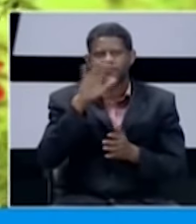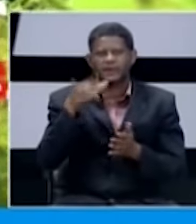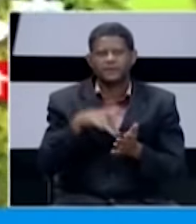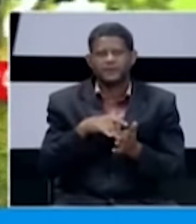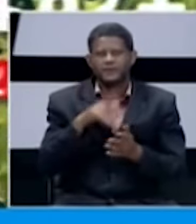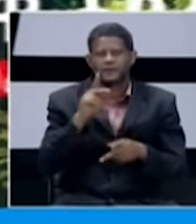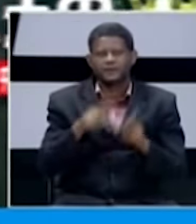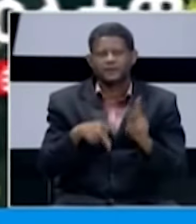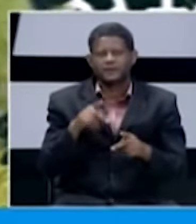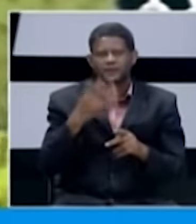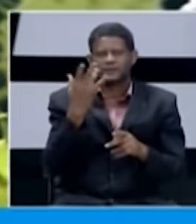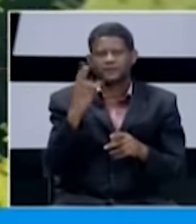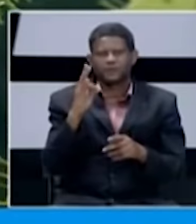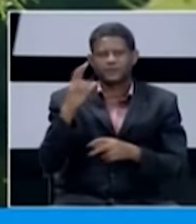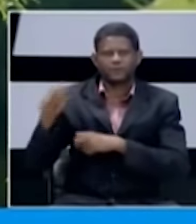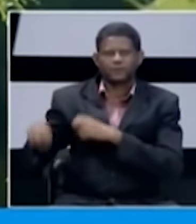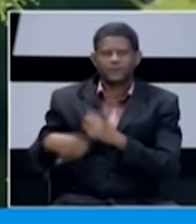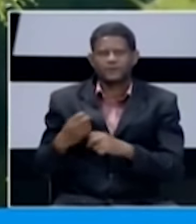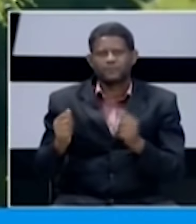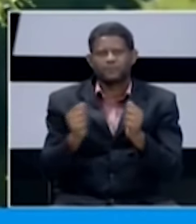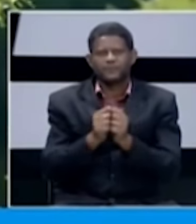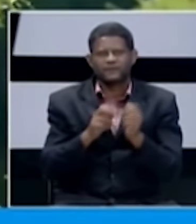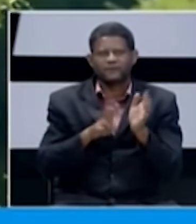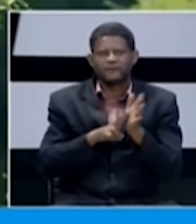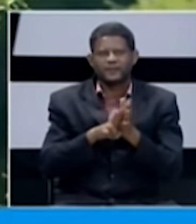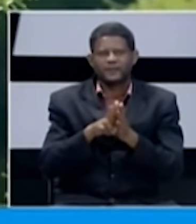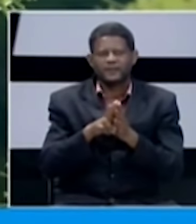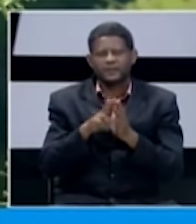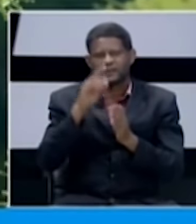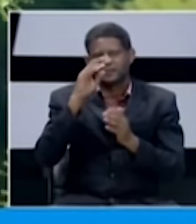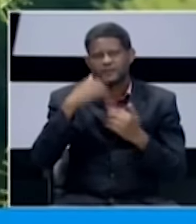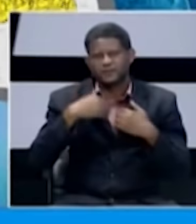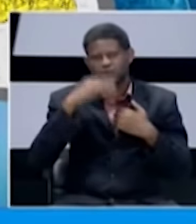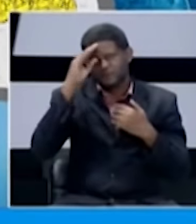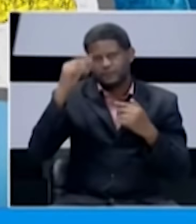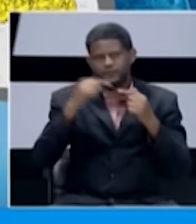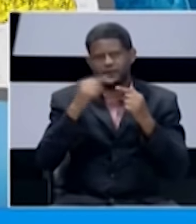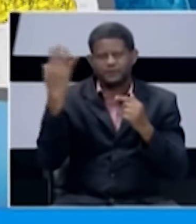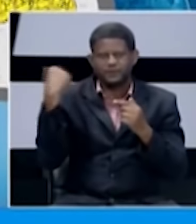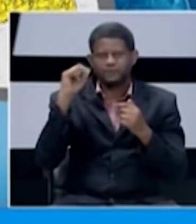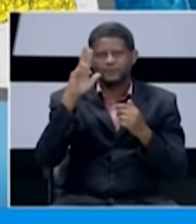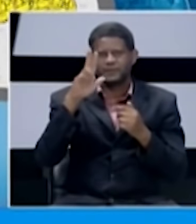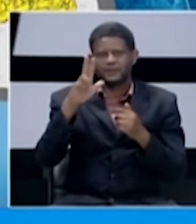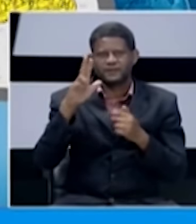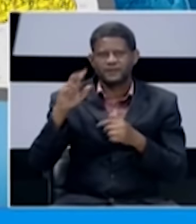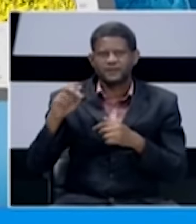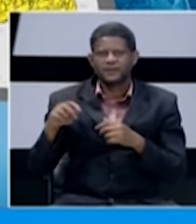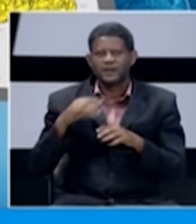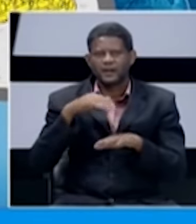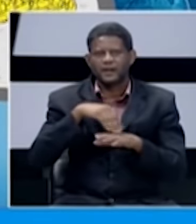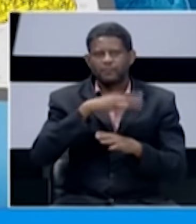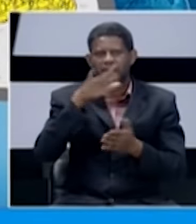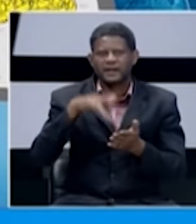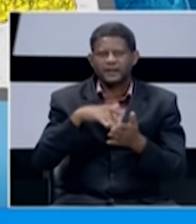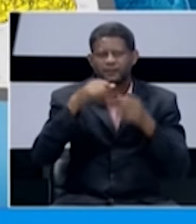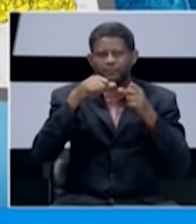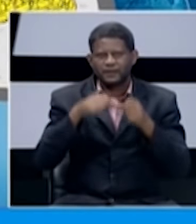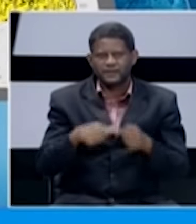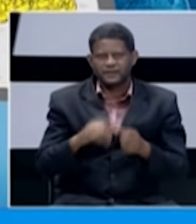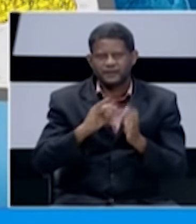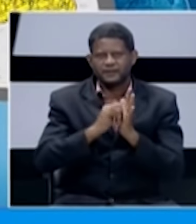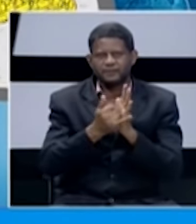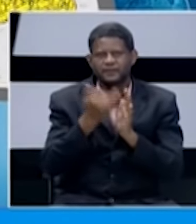ማሕበረሰብ 17 ወገናት ምስ ቫይረስ ኮሮና ዘለዎ ሰብ ርክብ ዝነበሮም 3 ወገናት ኣብ መወሸቢ ማእኸል ዝነበሩ